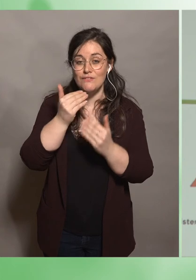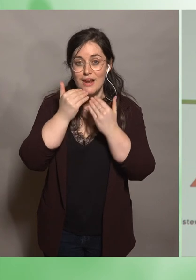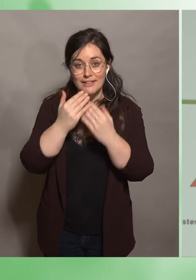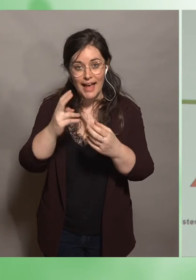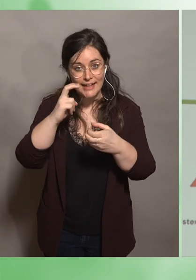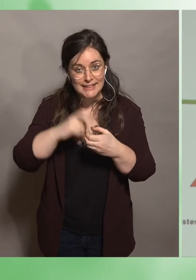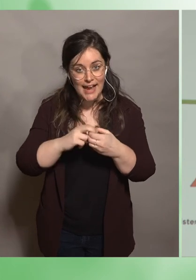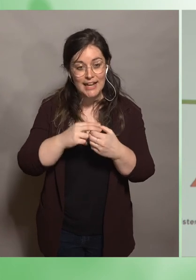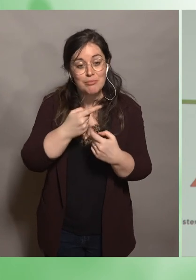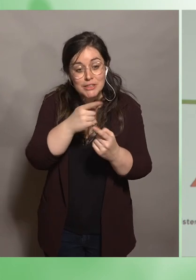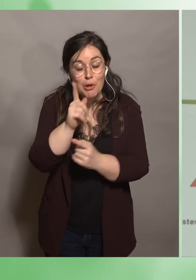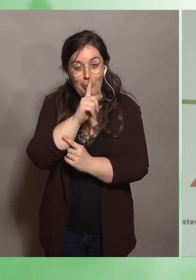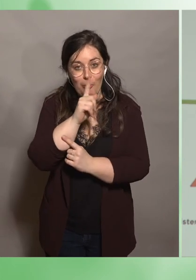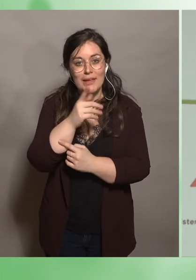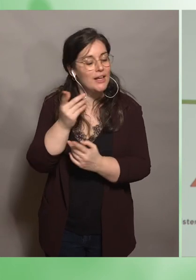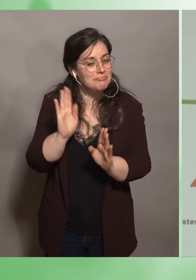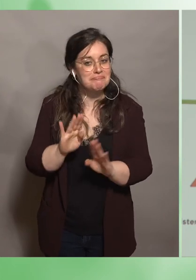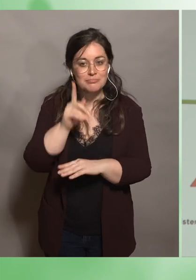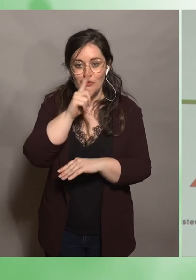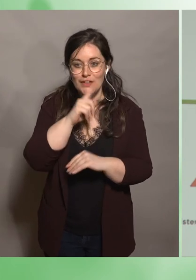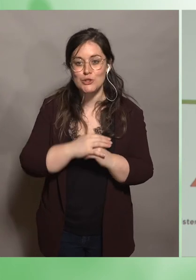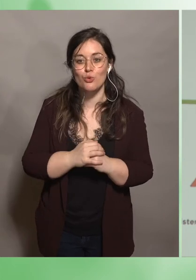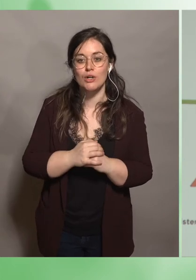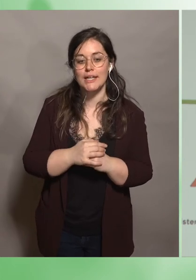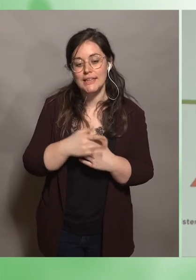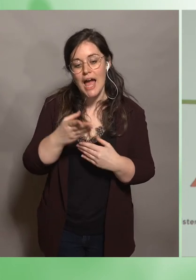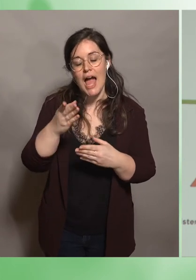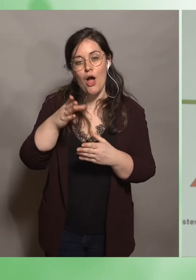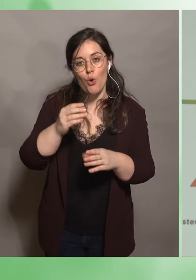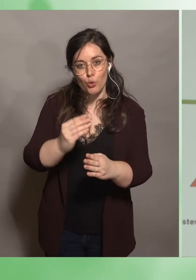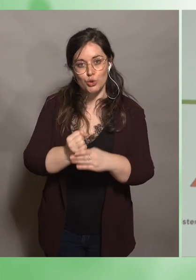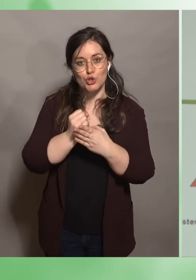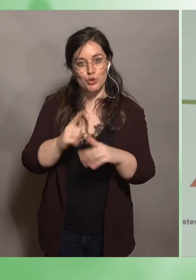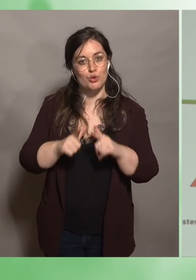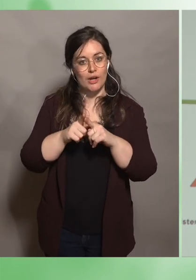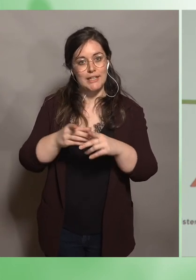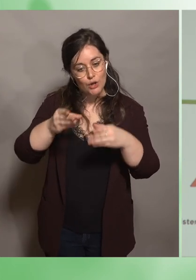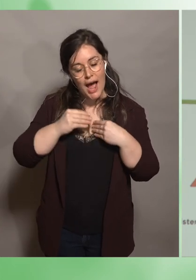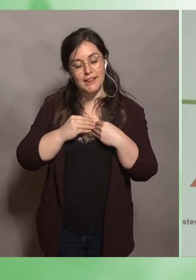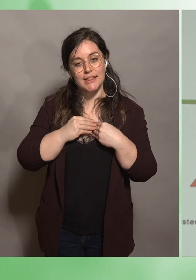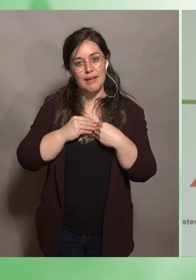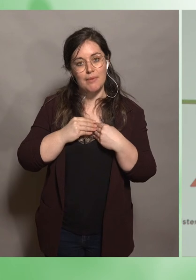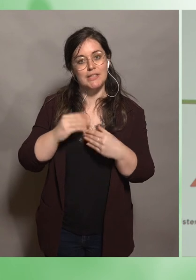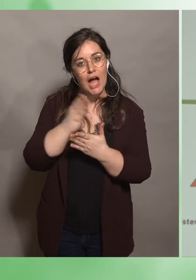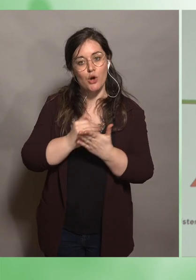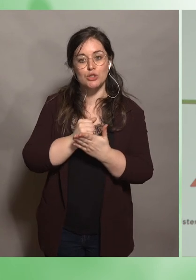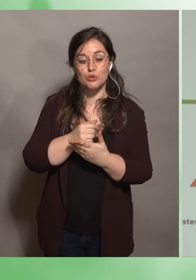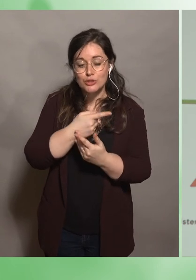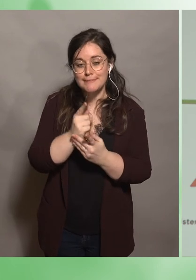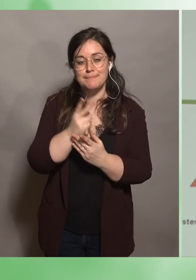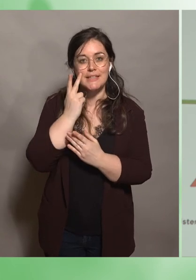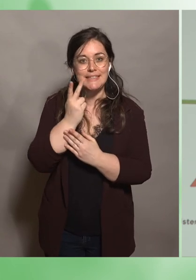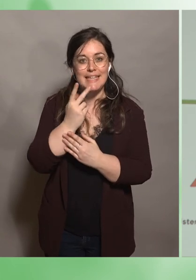Teilnahme. Probieren Sie es, versuchen Sie es, nehmen Sie Unterstützungsleistungen in Anspruch und Sie werden sehen, dass es